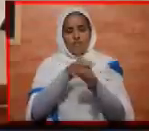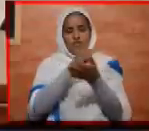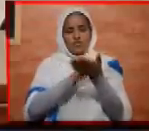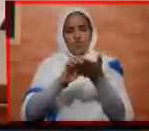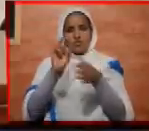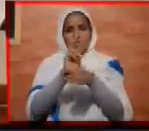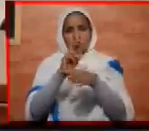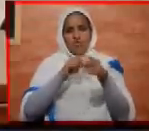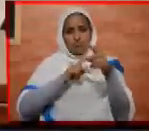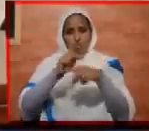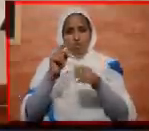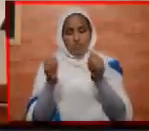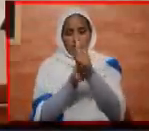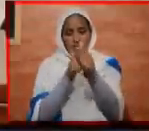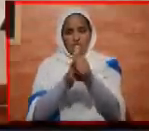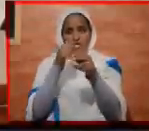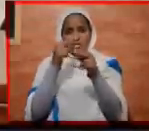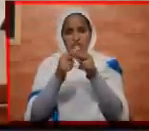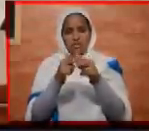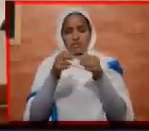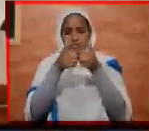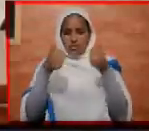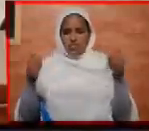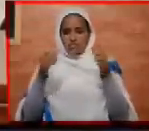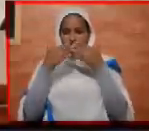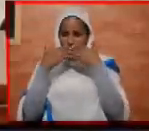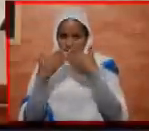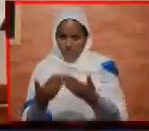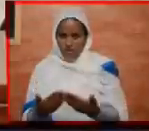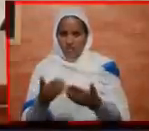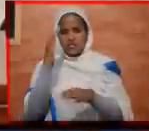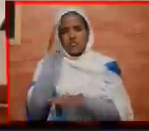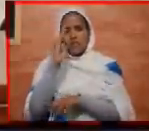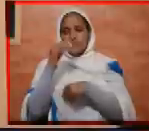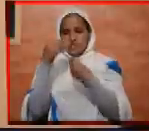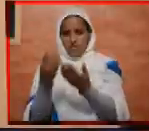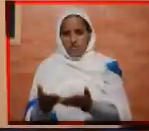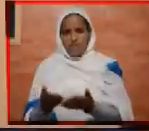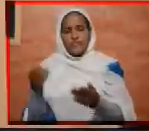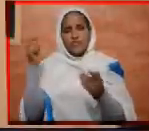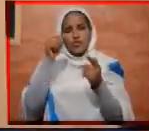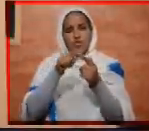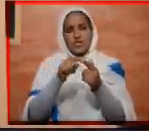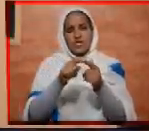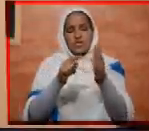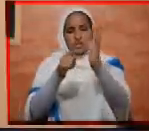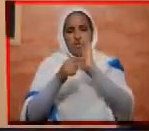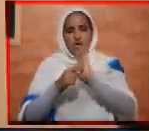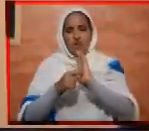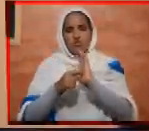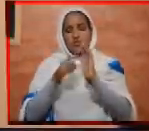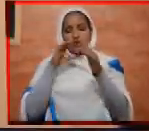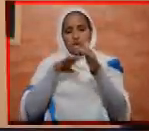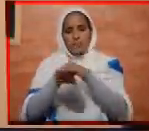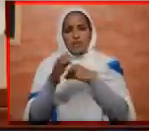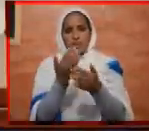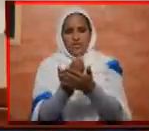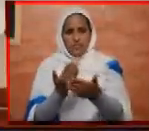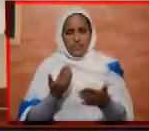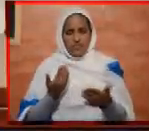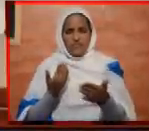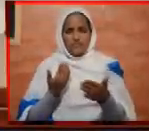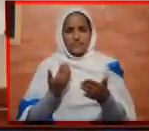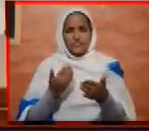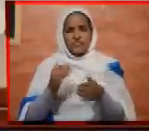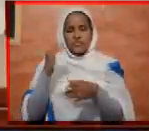ወደ ጥያቄዎቻችን ከመግባታችን በፊት እስቲ ከእርሶ ልጀምርና ራስዎትን ያስተዋውቁ